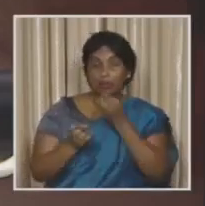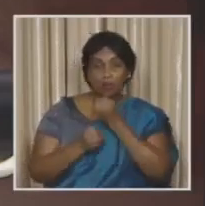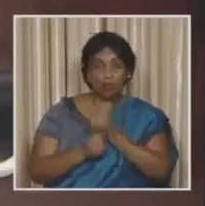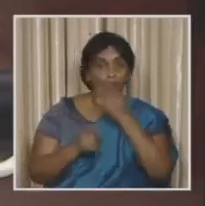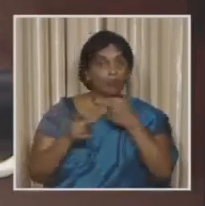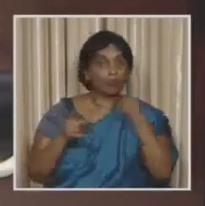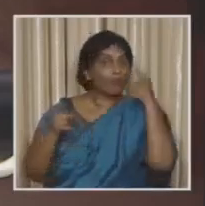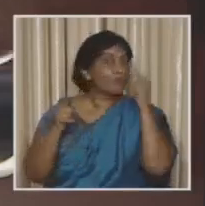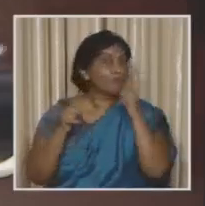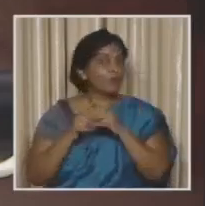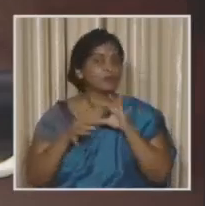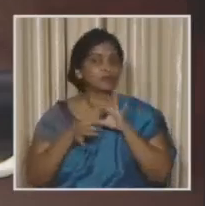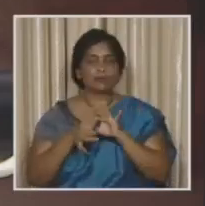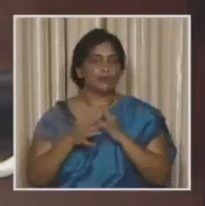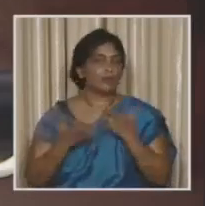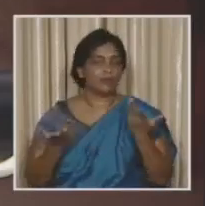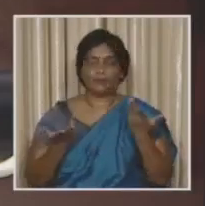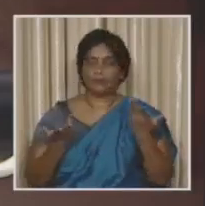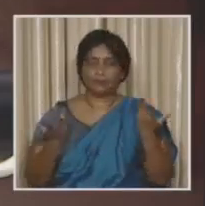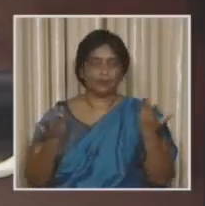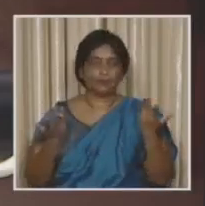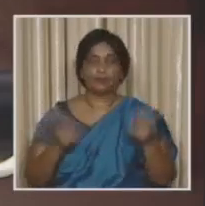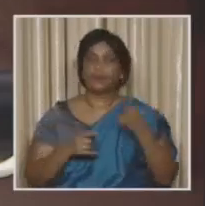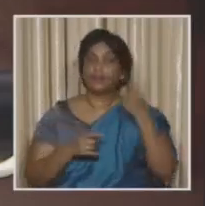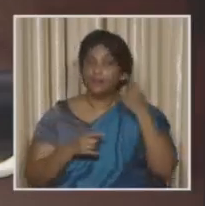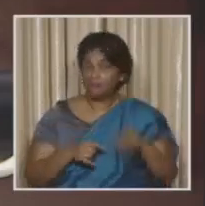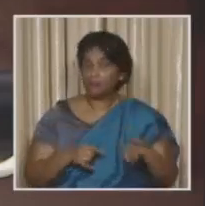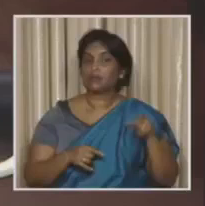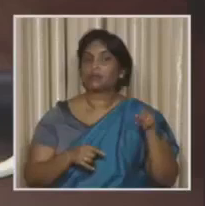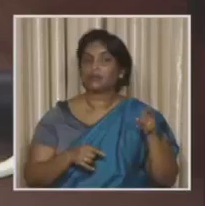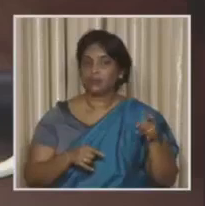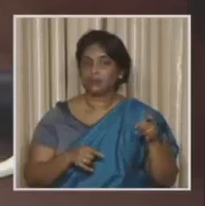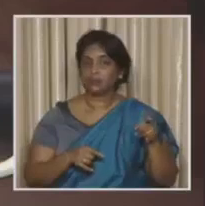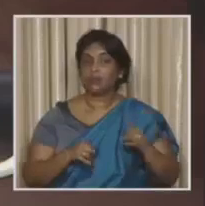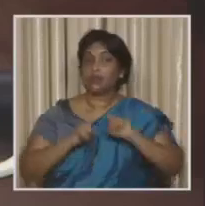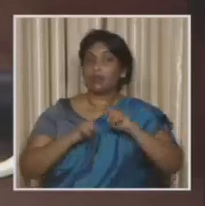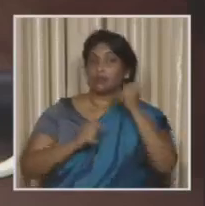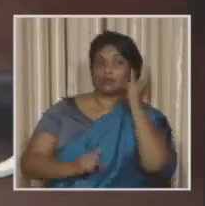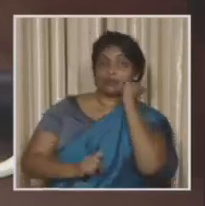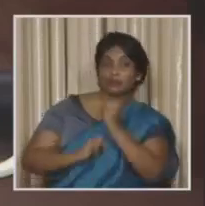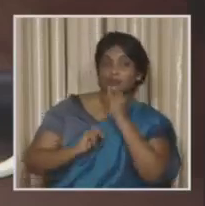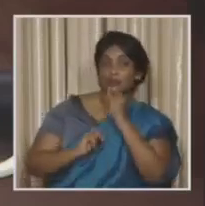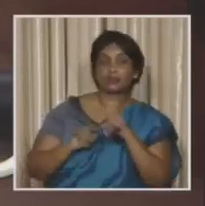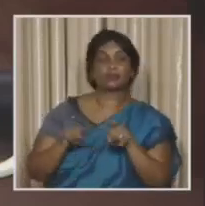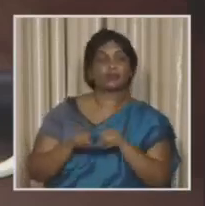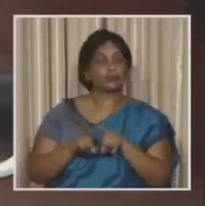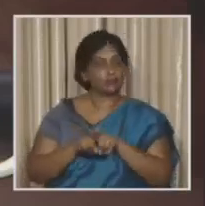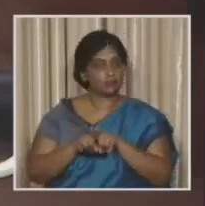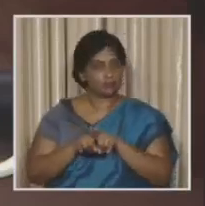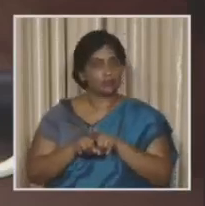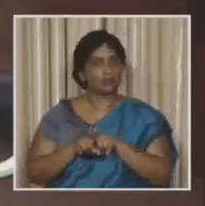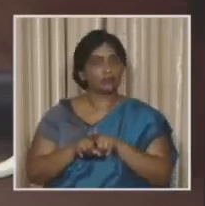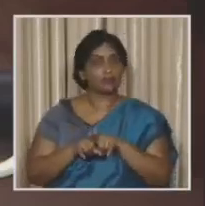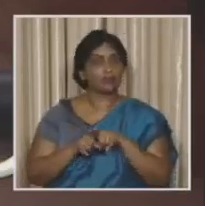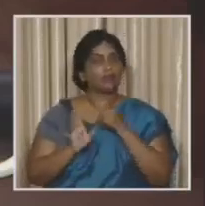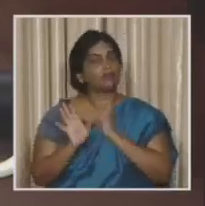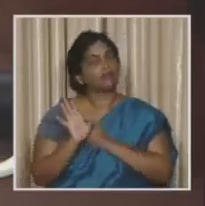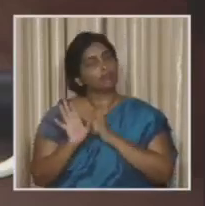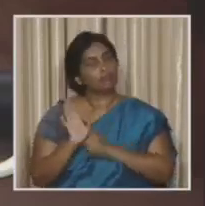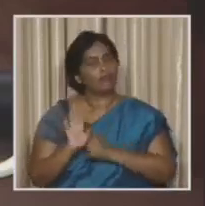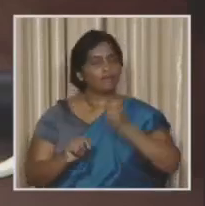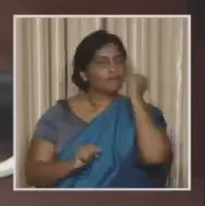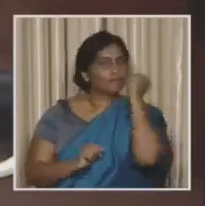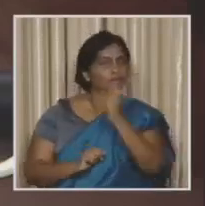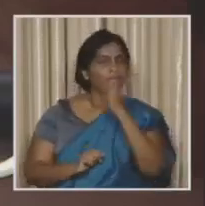bawa kisisit masanat bini. Enisa eva අනෙකාට චෝදනා එල්ල කිරීම සඳහා සුපුරුදු පරිදි එල්ල කරන